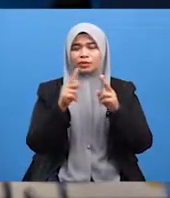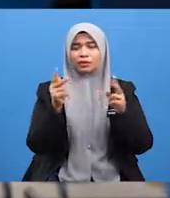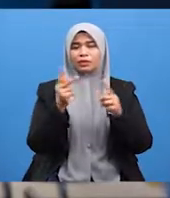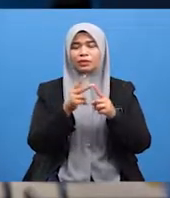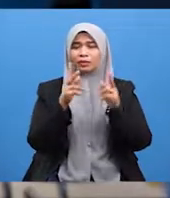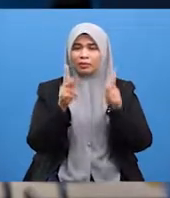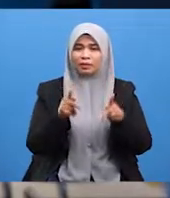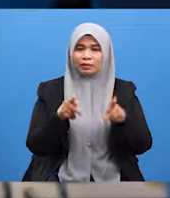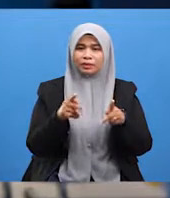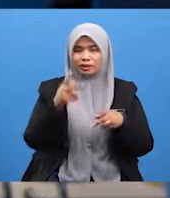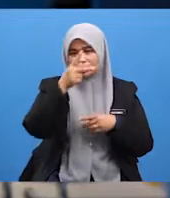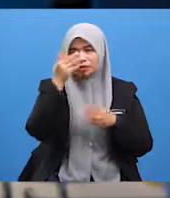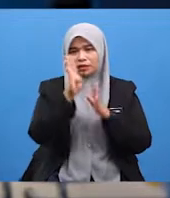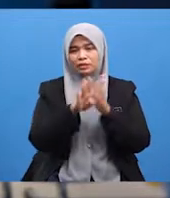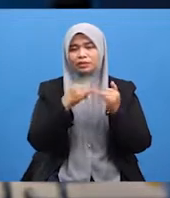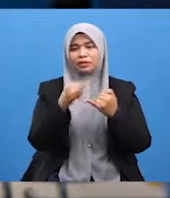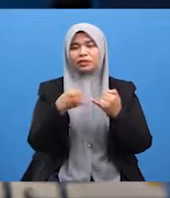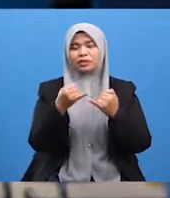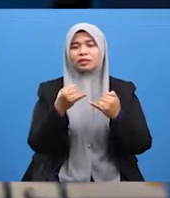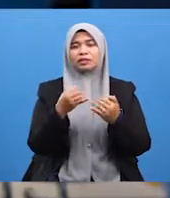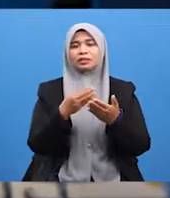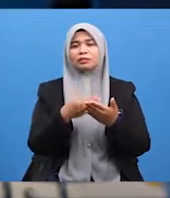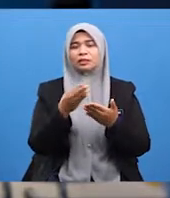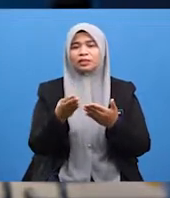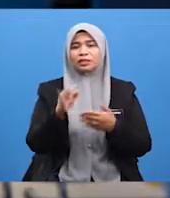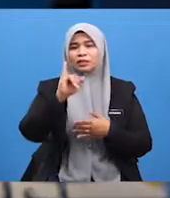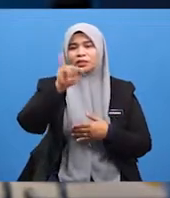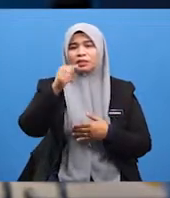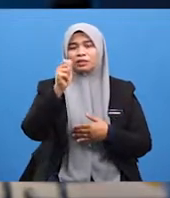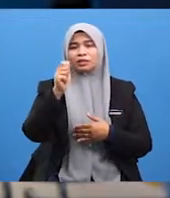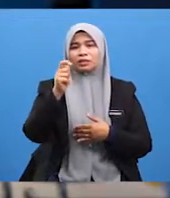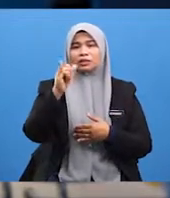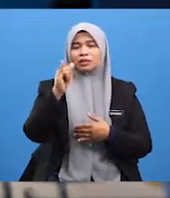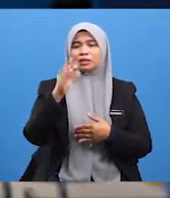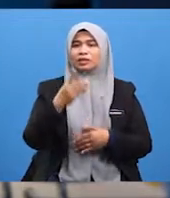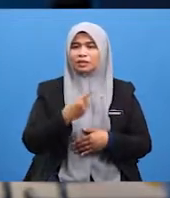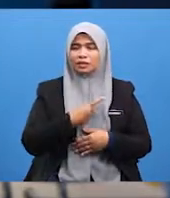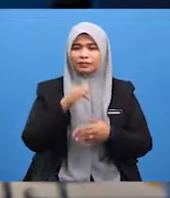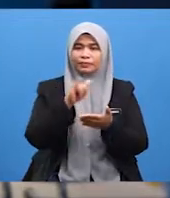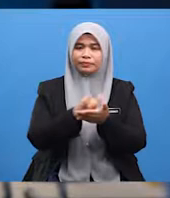kepada pelajar-pelajar kerana berjaya mengemukakan jati diri tersebut.